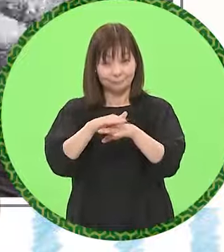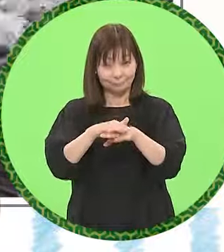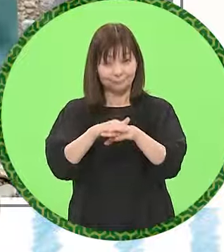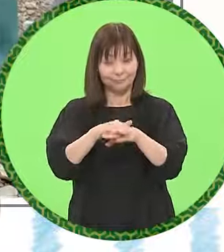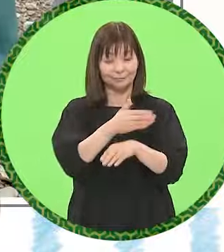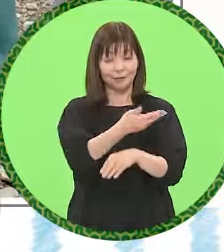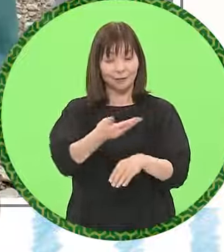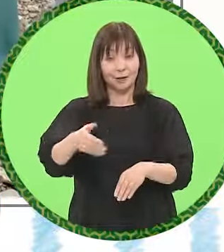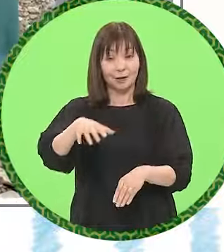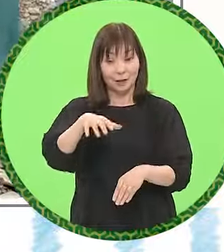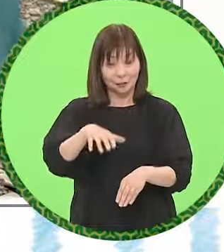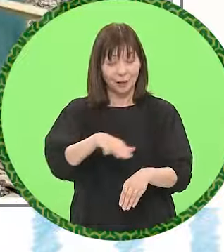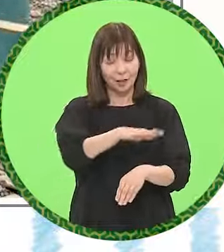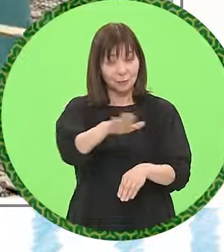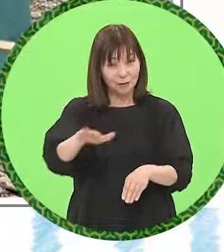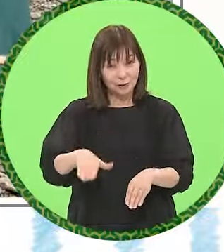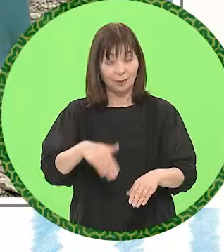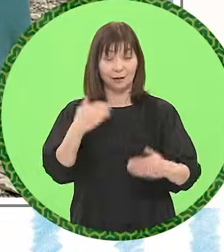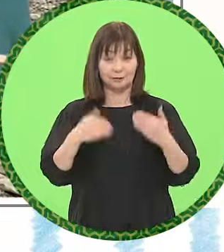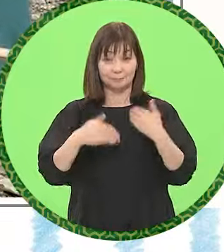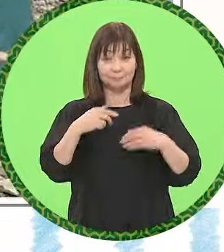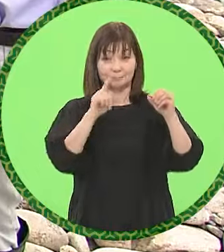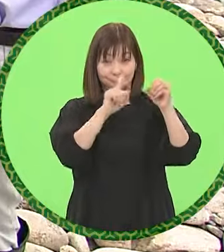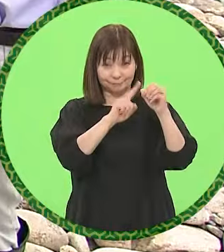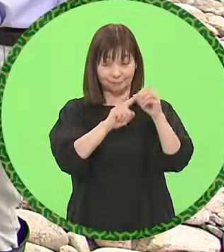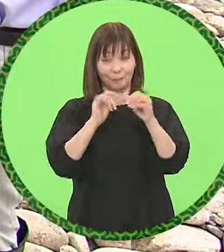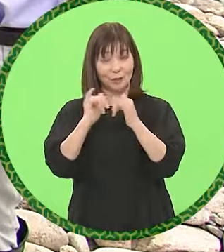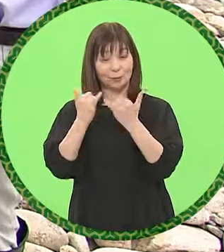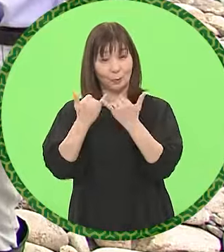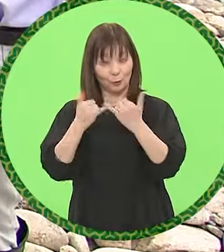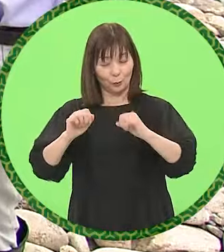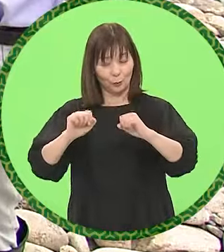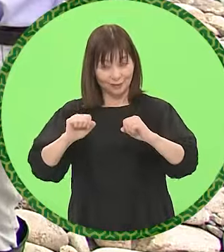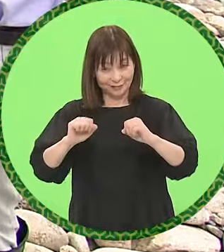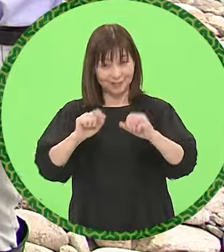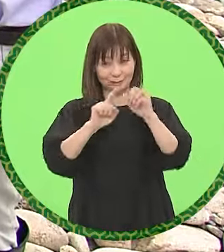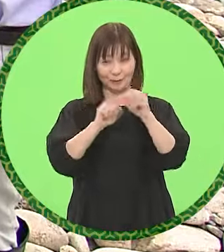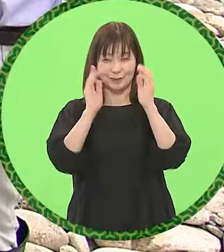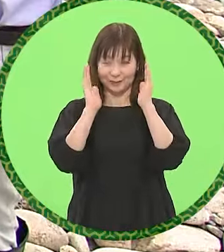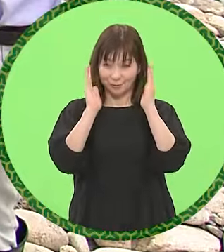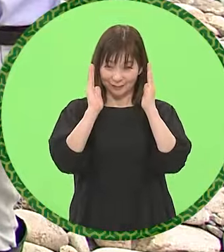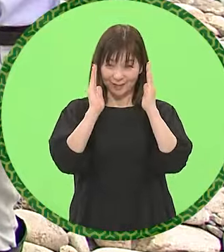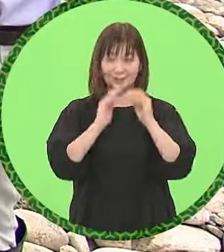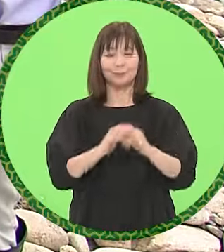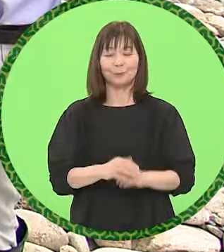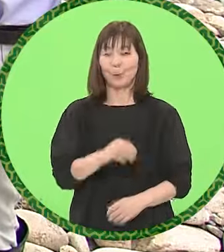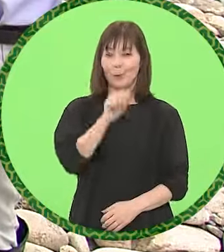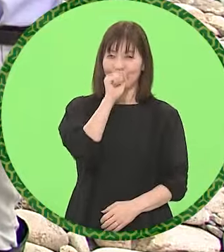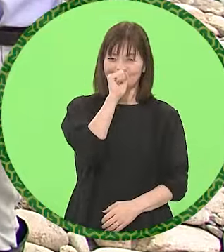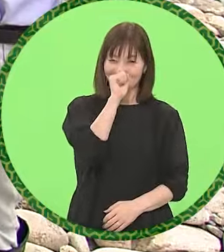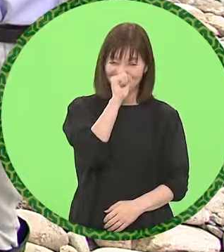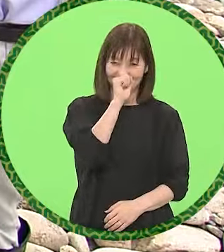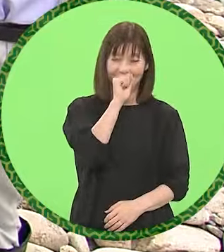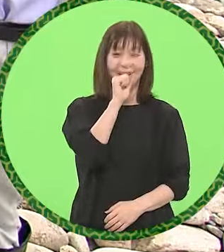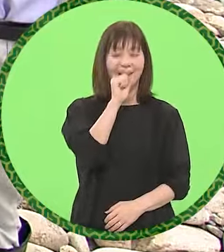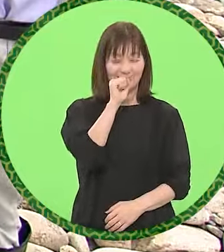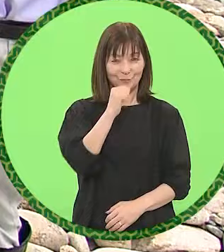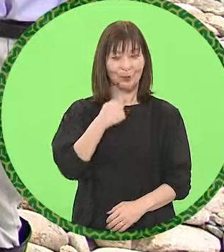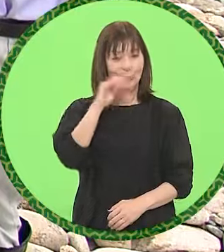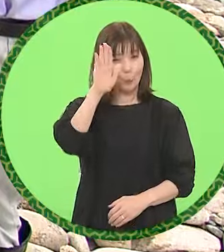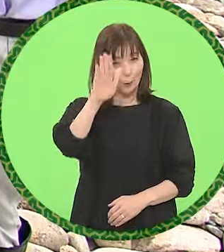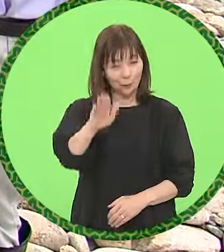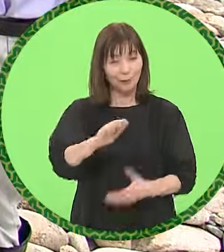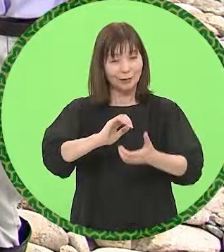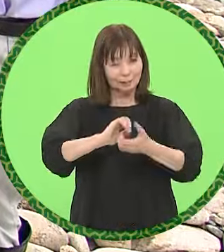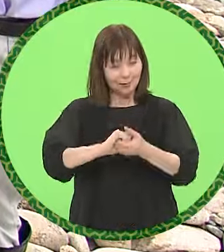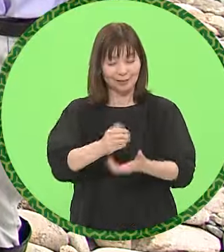無邪気に関われる自然との共存を目指して、町も人も元気になるように頑張ります。 いいですね。